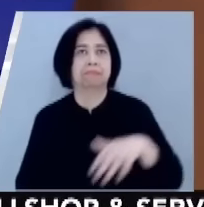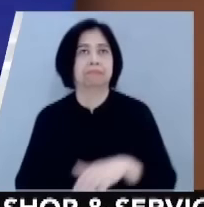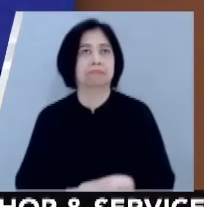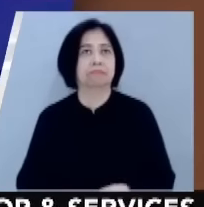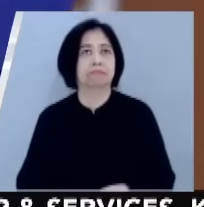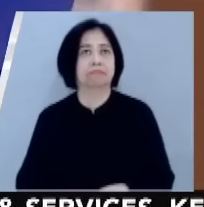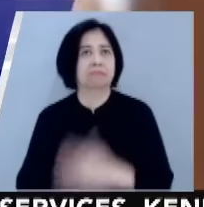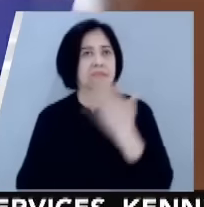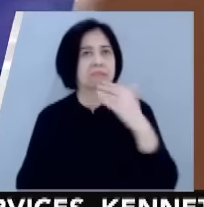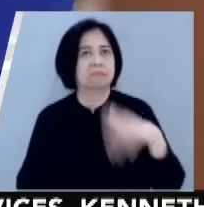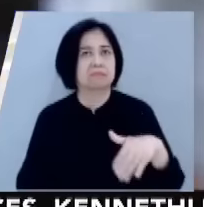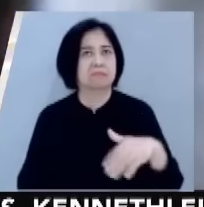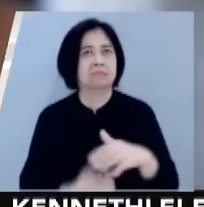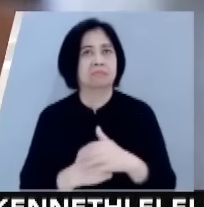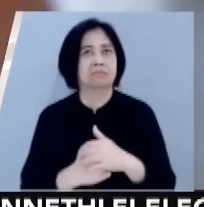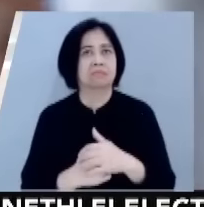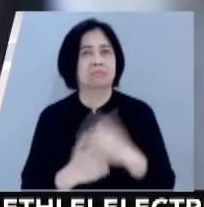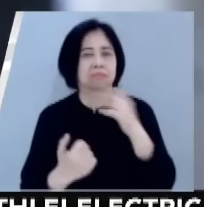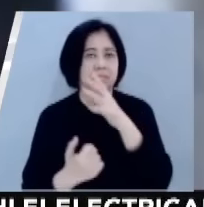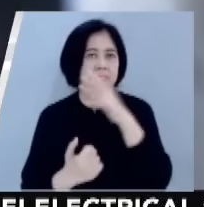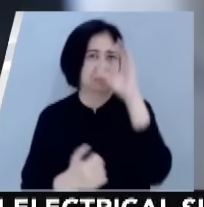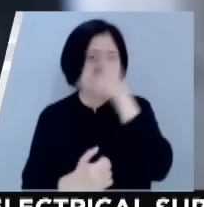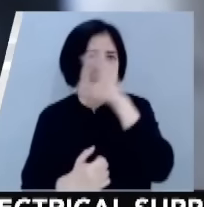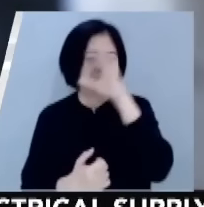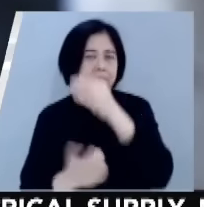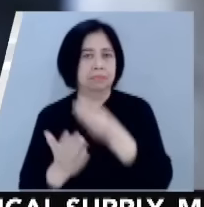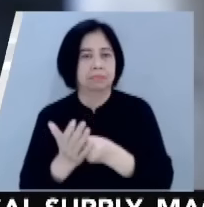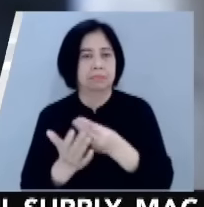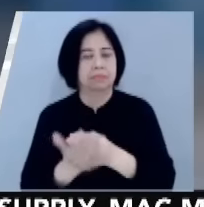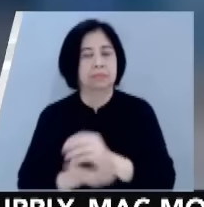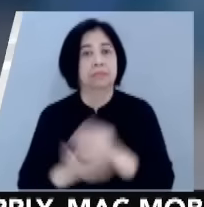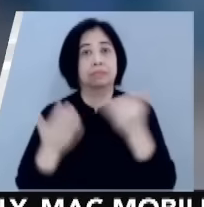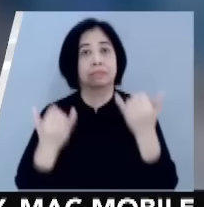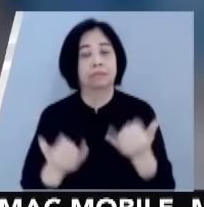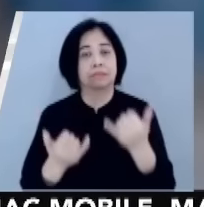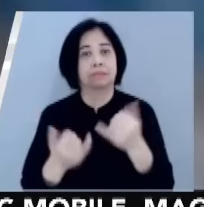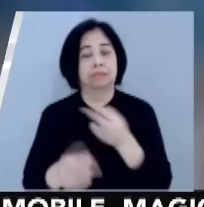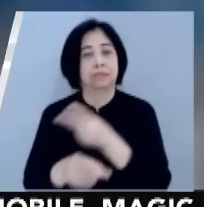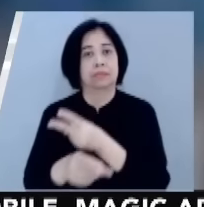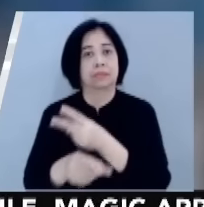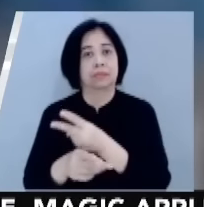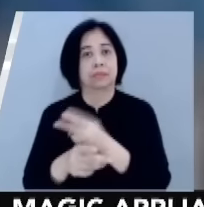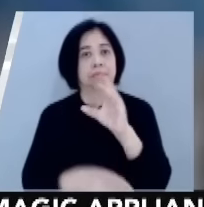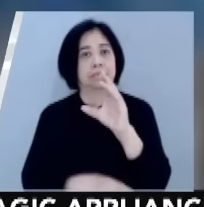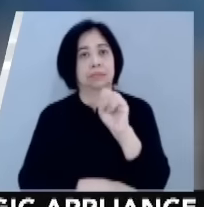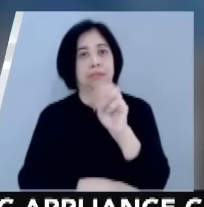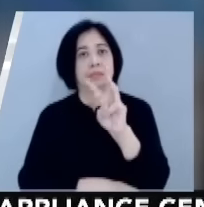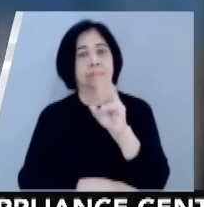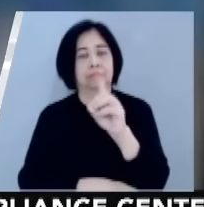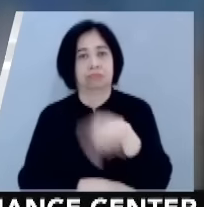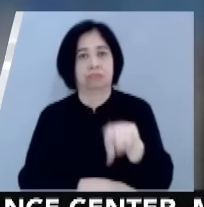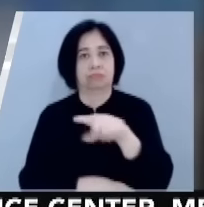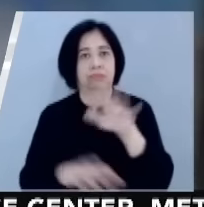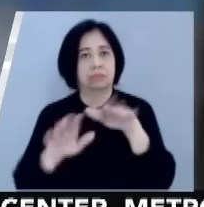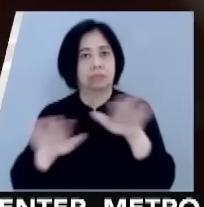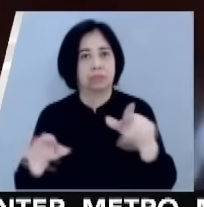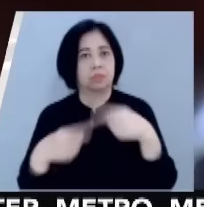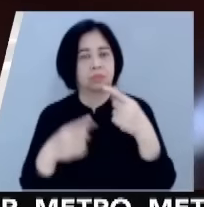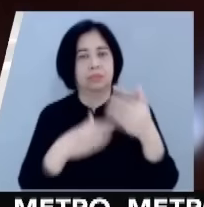Nangita magkwarta ko mama. Sa kasalukuyan, nasa pangangalaga ng CSWD ang mga bata habang ina-assess